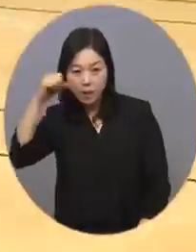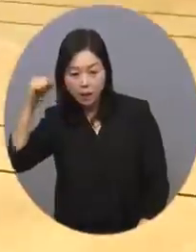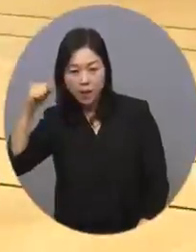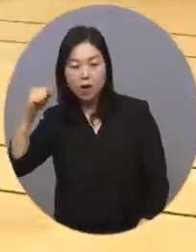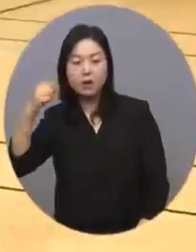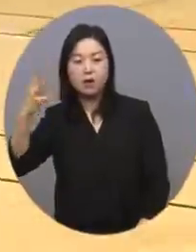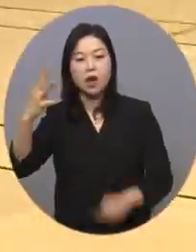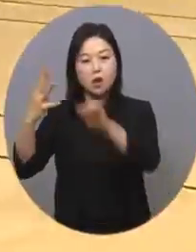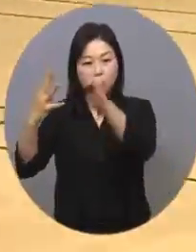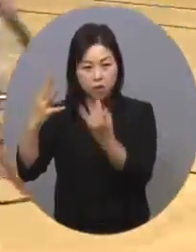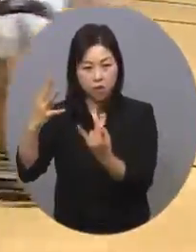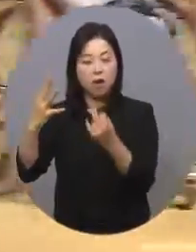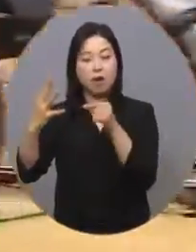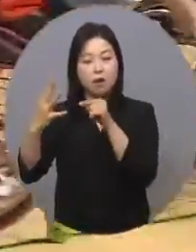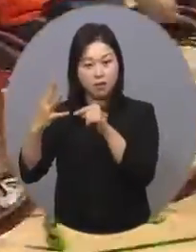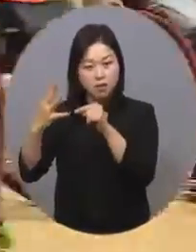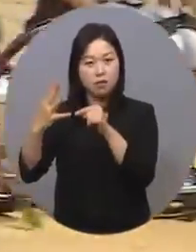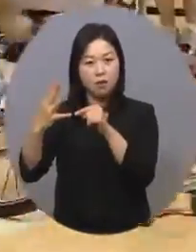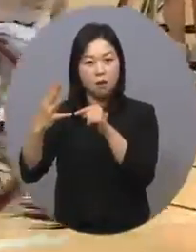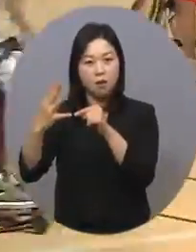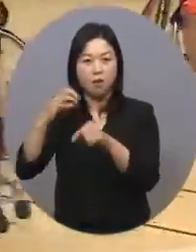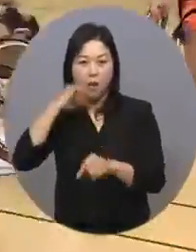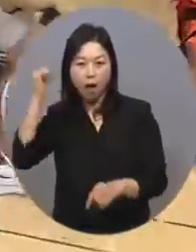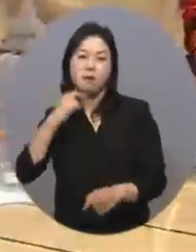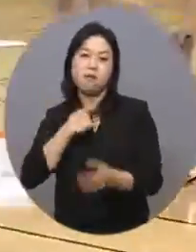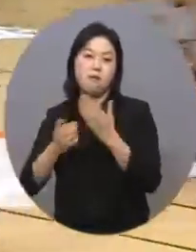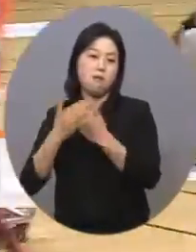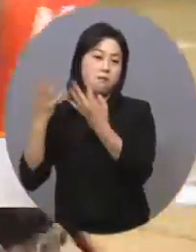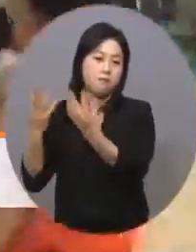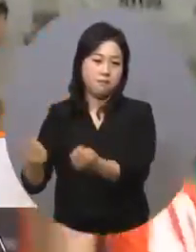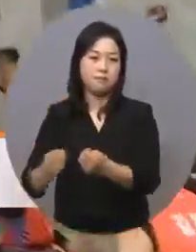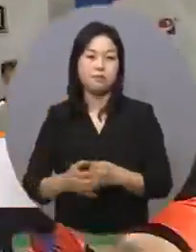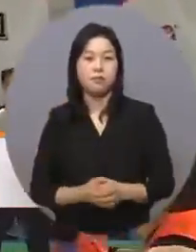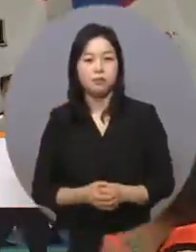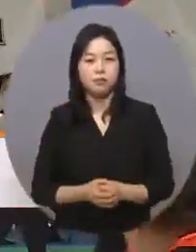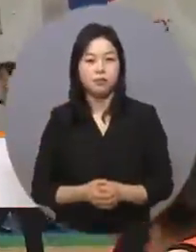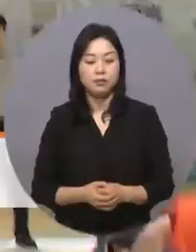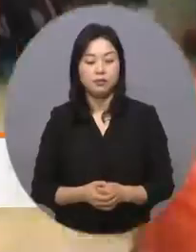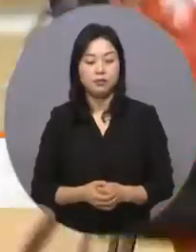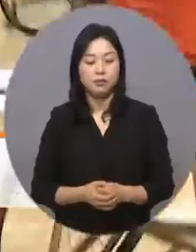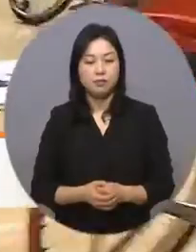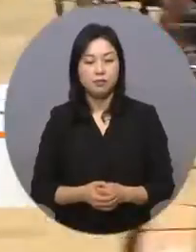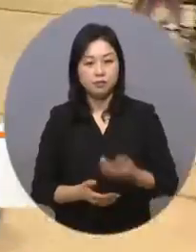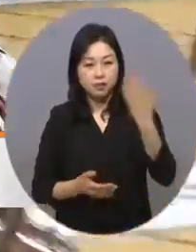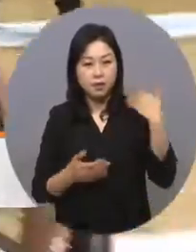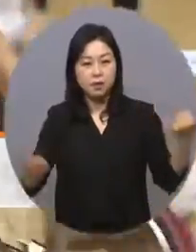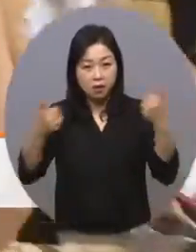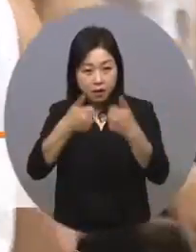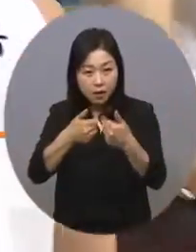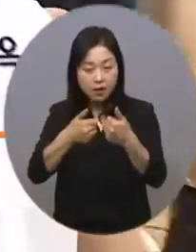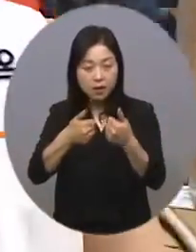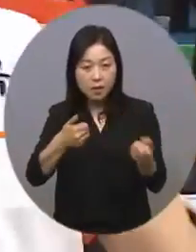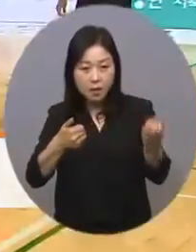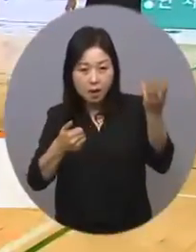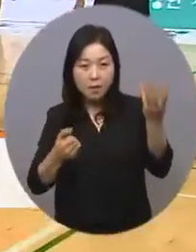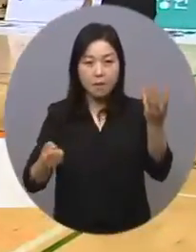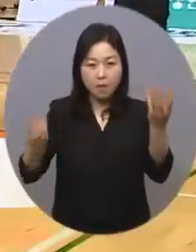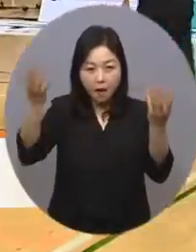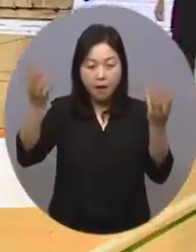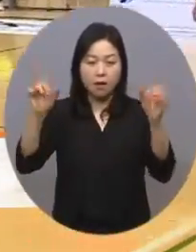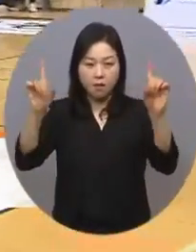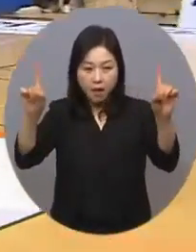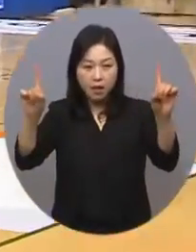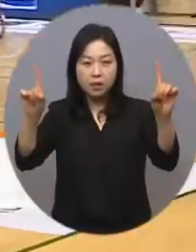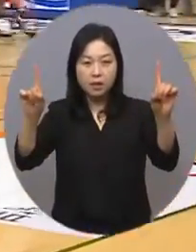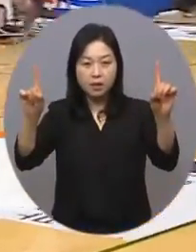리그 최다 우승의 영예를 갖고 있습니다. 앞서 열린 경기에서는 두 팀이 1승을 나눠 가지며 승부는